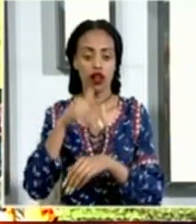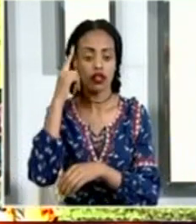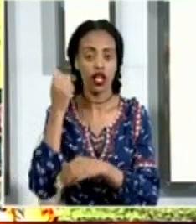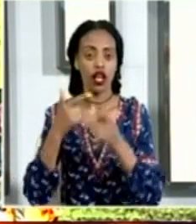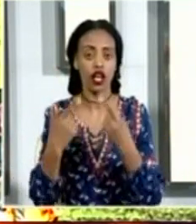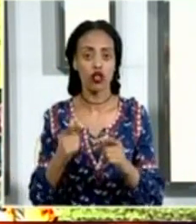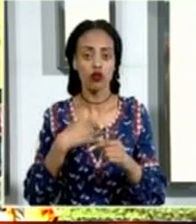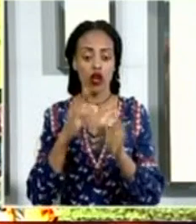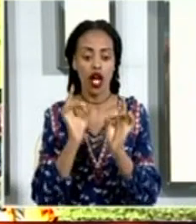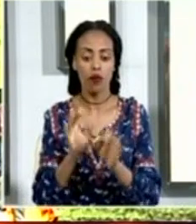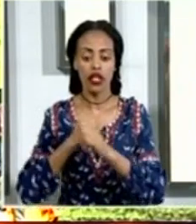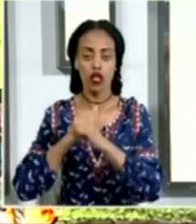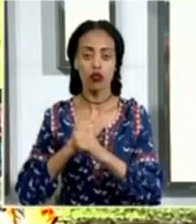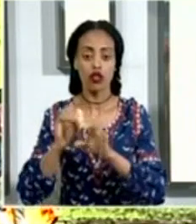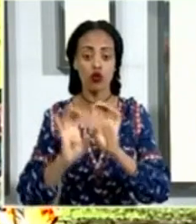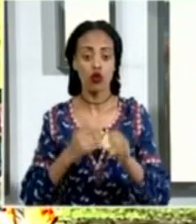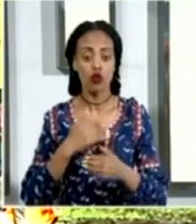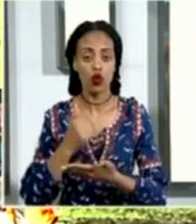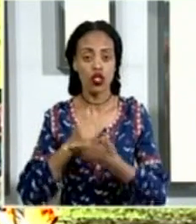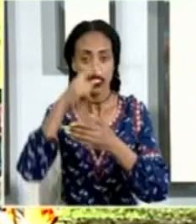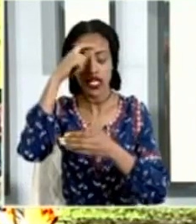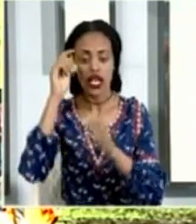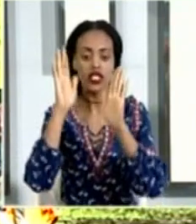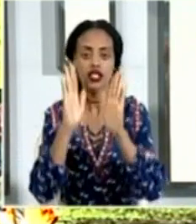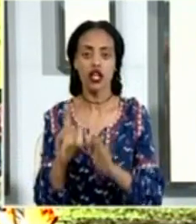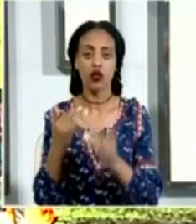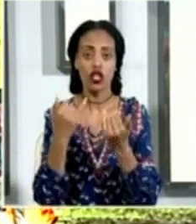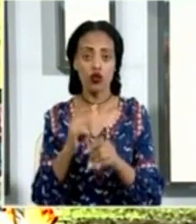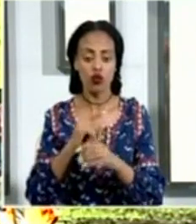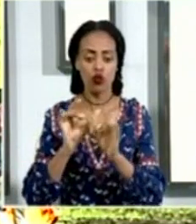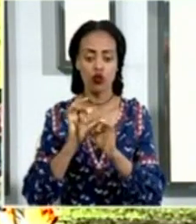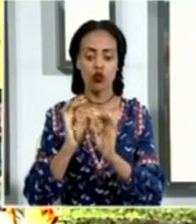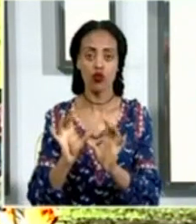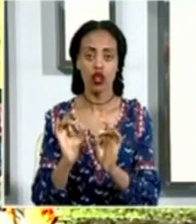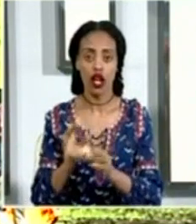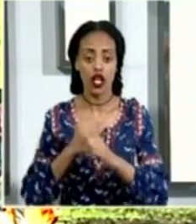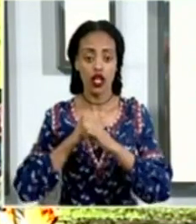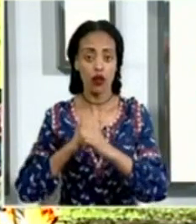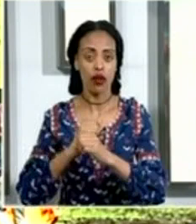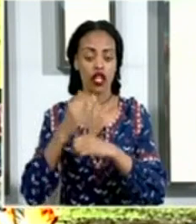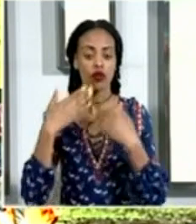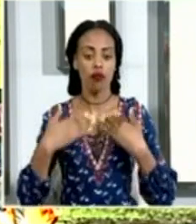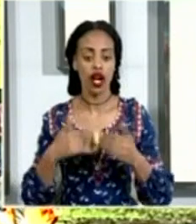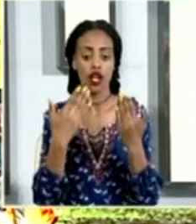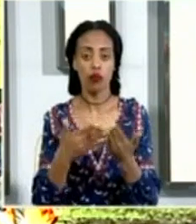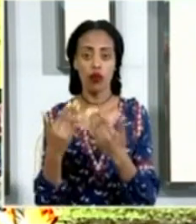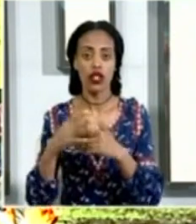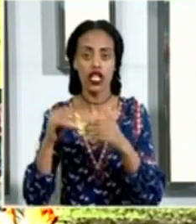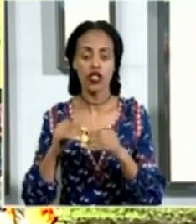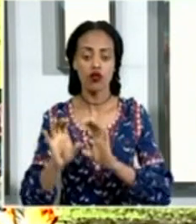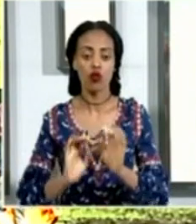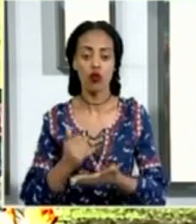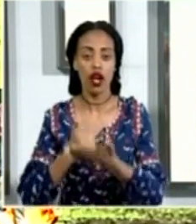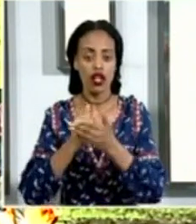ጋጢሙ ዘሎ ዕስለን በጣ ንምምካት ዝገብሮ ዘሎ ፃዕሪ ዝነኣድ ኮይኑ ሕዚ እውን ንዝወራር ንምምካት ብኣካል ብናውትን ገንዘብን ዝገብሮ